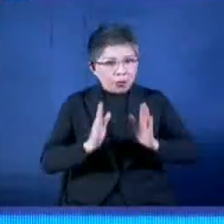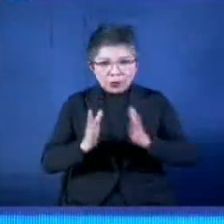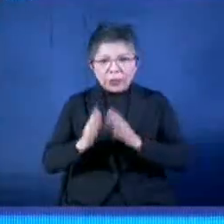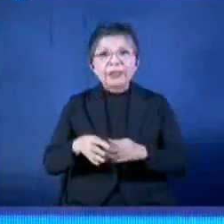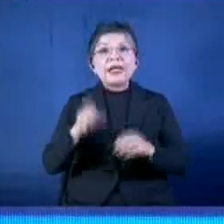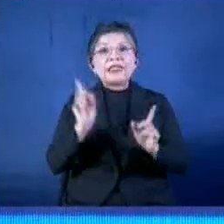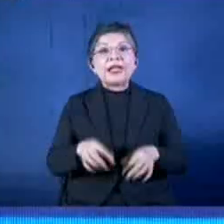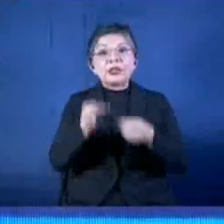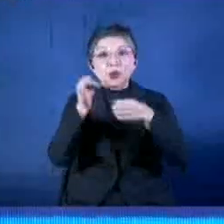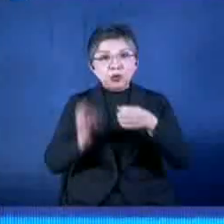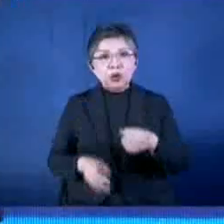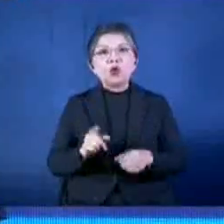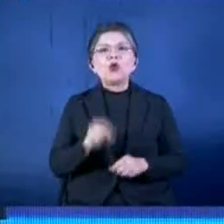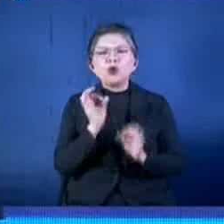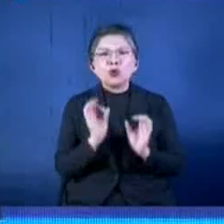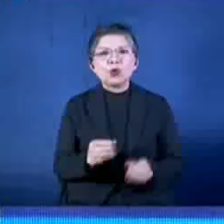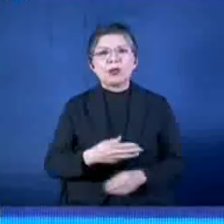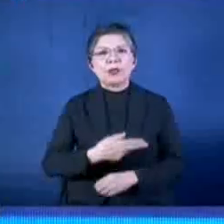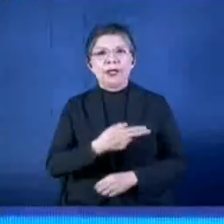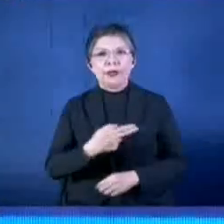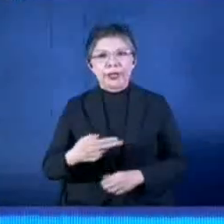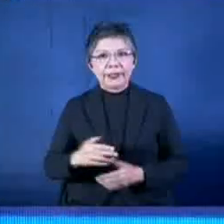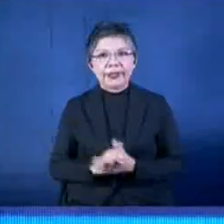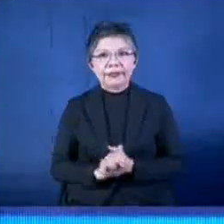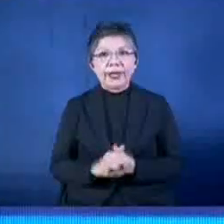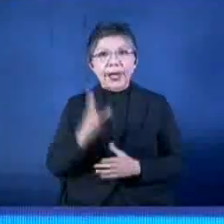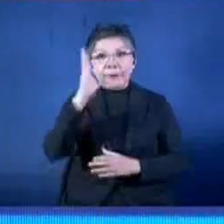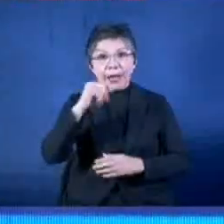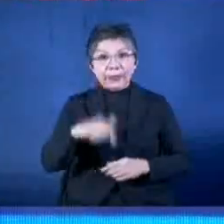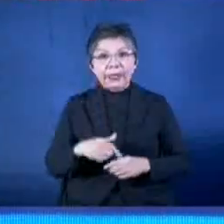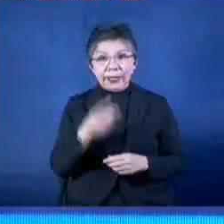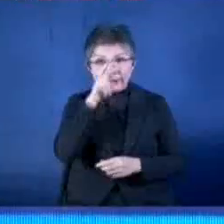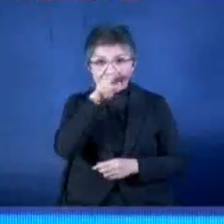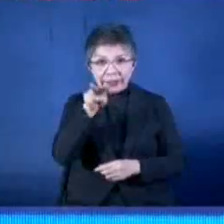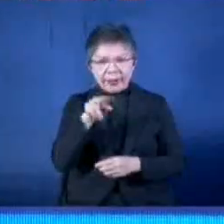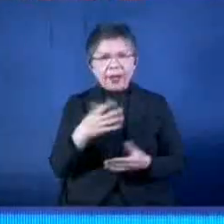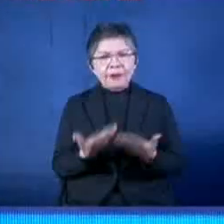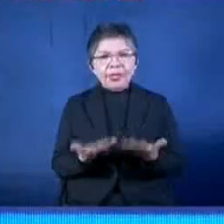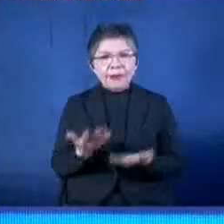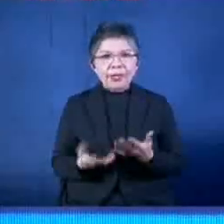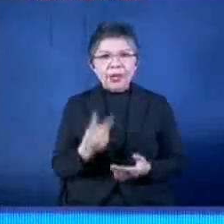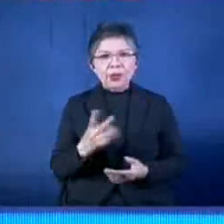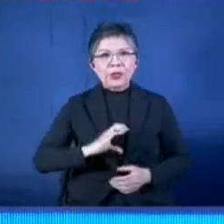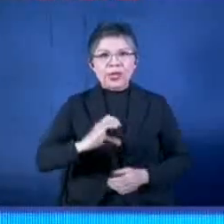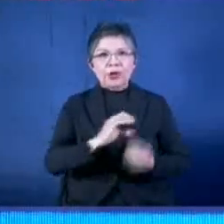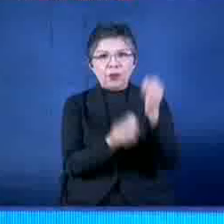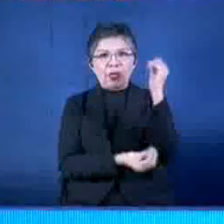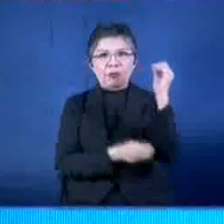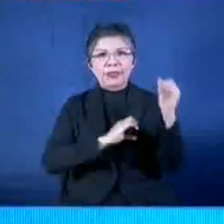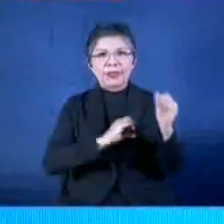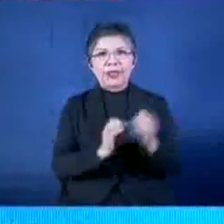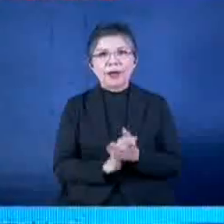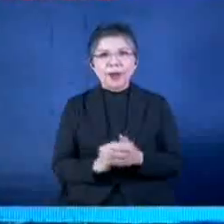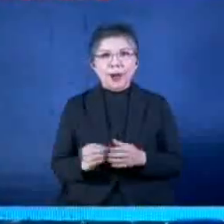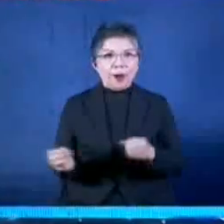menjadi solusi untuk negeri ini. Maka dari itu, malam ini kita akan menyaksikan bagaimana dua kandidat wakil